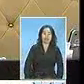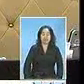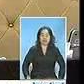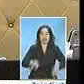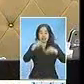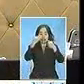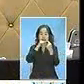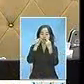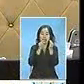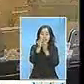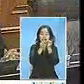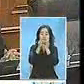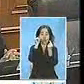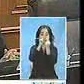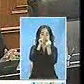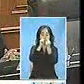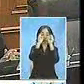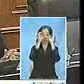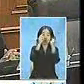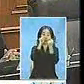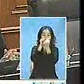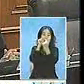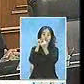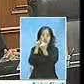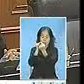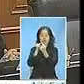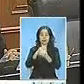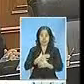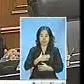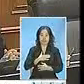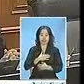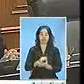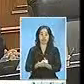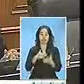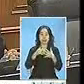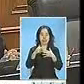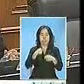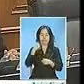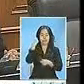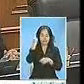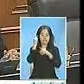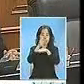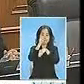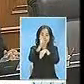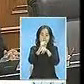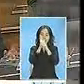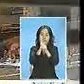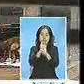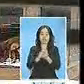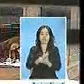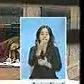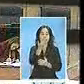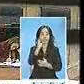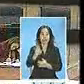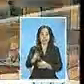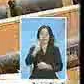นะครับ ครับไม่งั้นเดี๋ยวผมเชื่อฟังท่านประธานครับ เดี๋ยว จะไม่วินิจฉัยด้วยตัวผมเองครับ เดี๋ยวท่านบุญยอดนะท่านบุญย